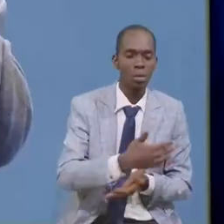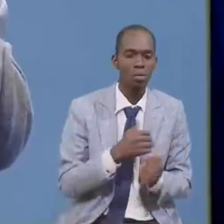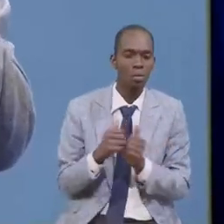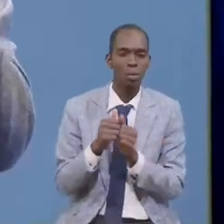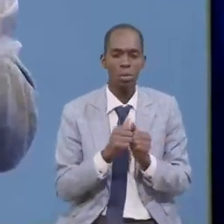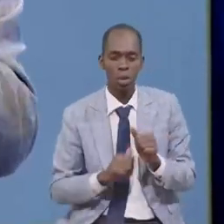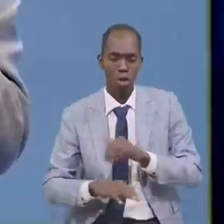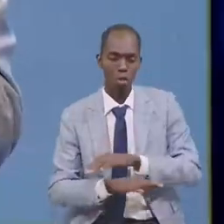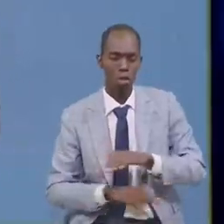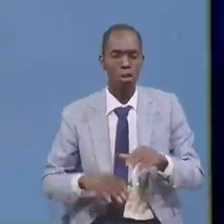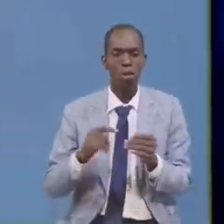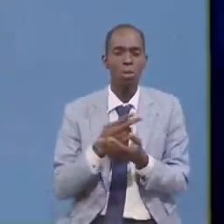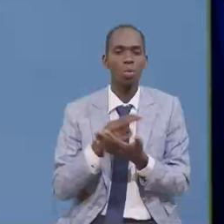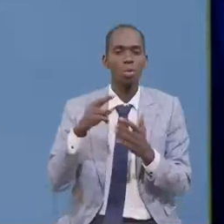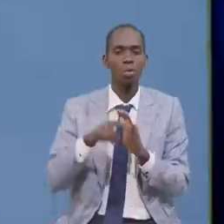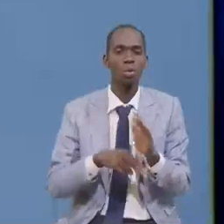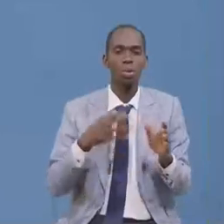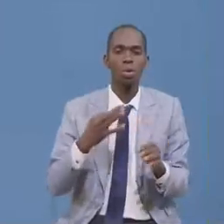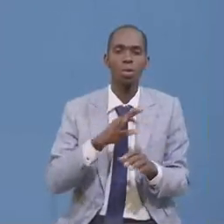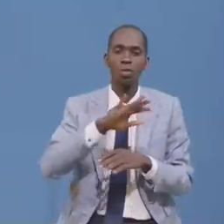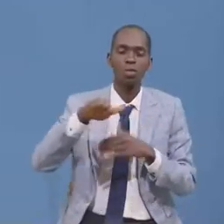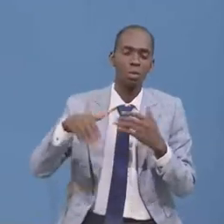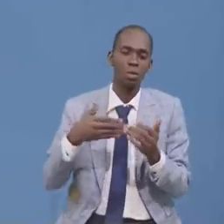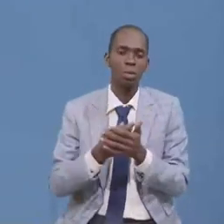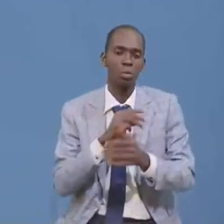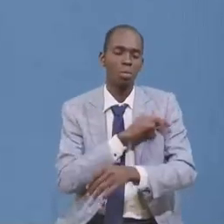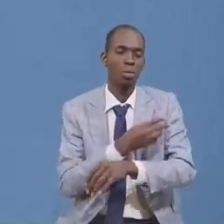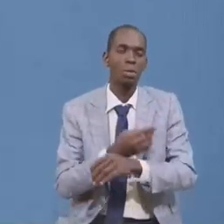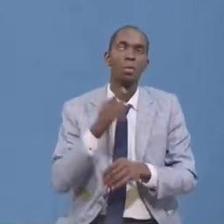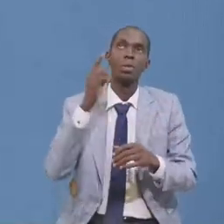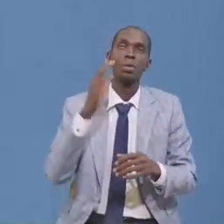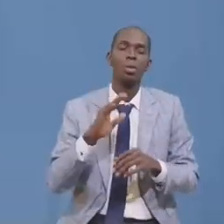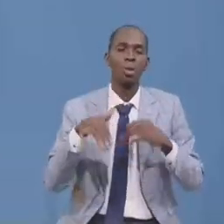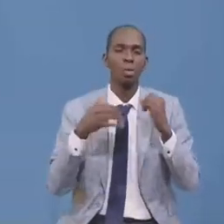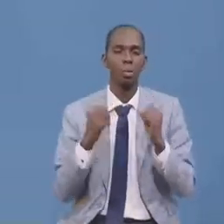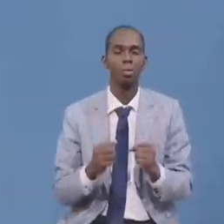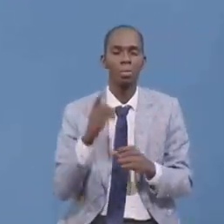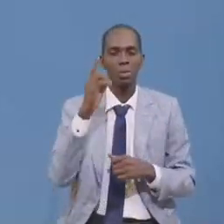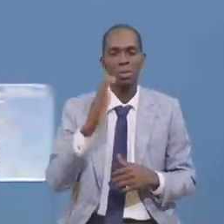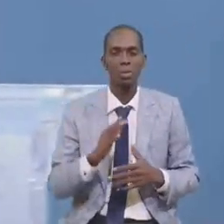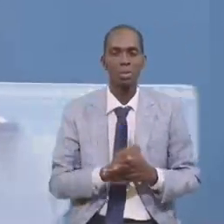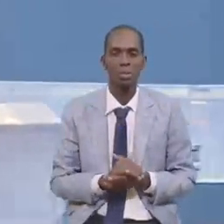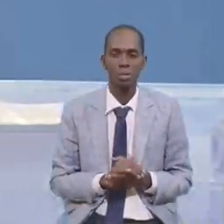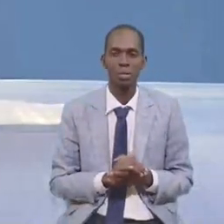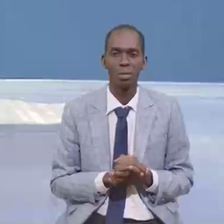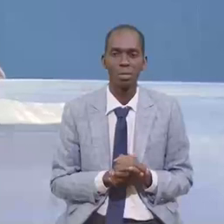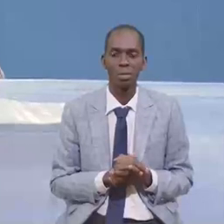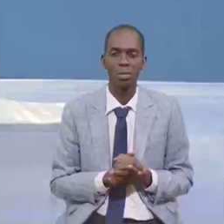Et tous les attributs de Dieu sont regroupés sous l'attribut de sainteté de Dieu.